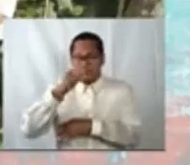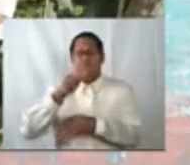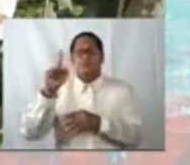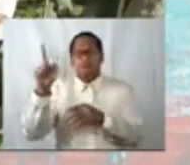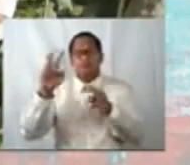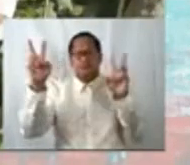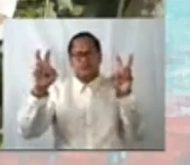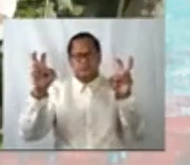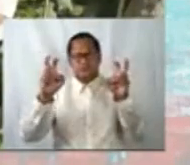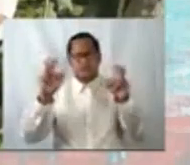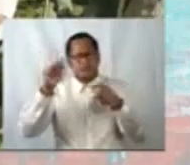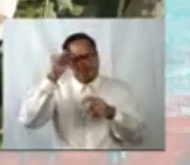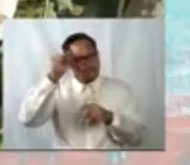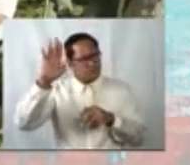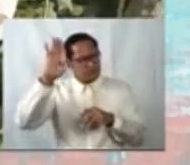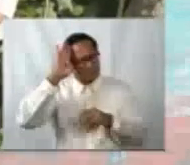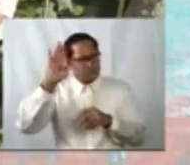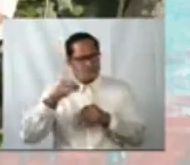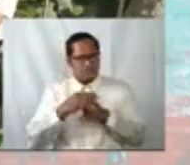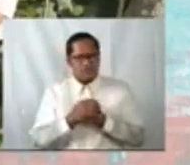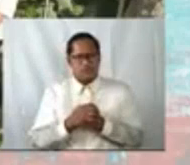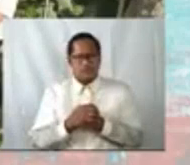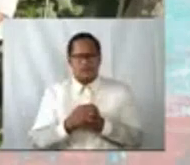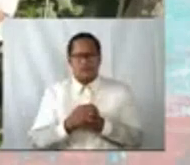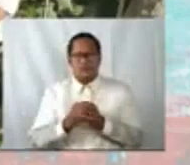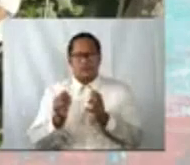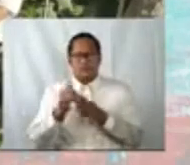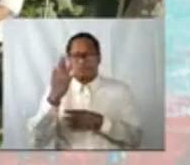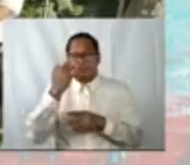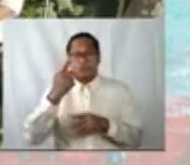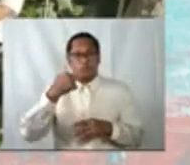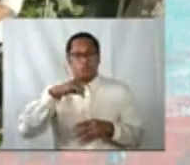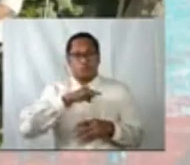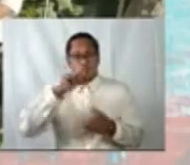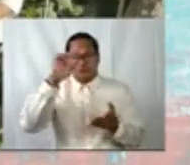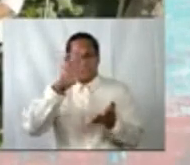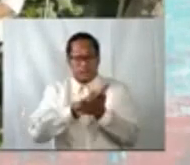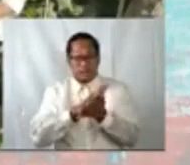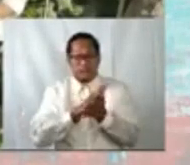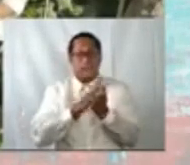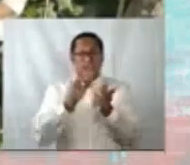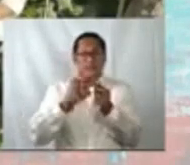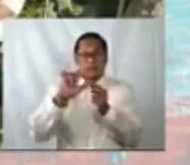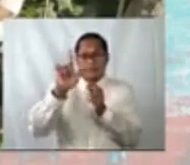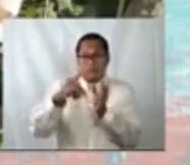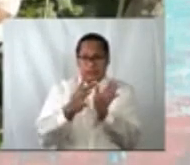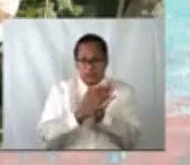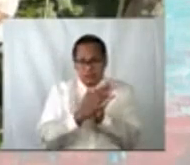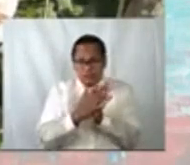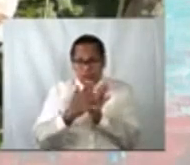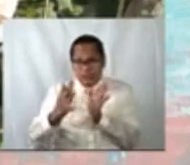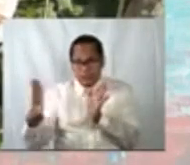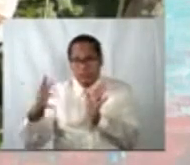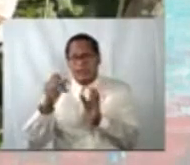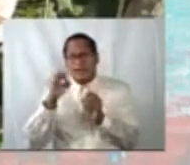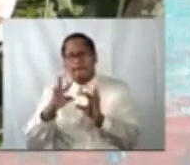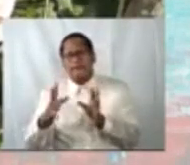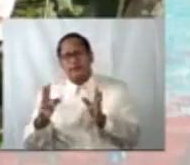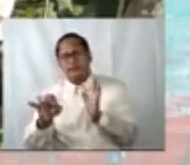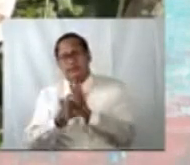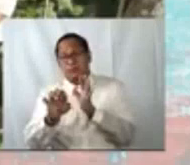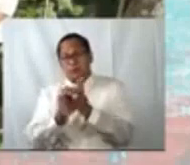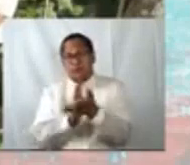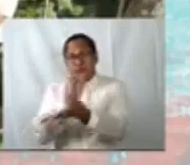nung kanyang panguluhan. Kaya naniniwala tayo doon. At eventually of course pupunta ng sa Cavite